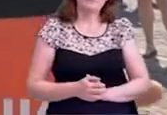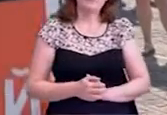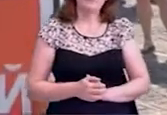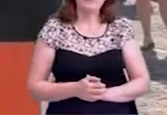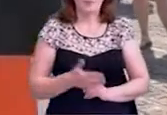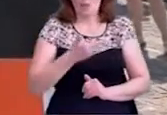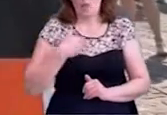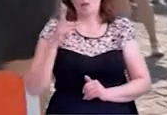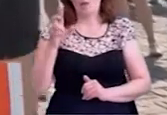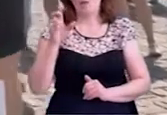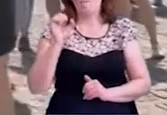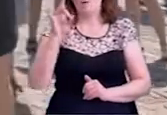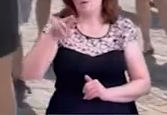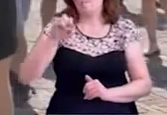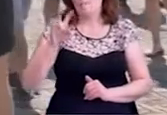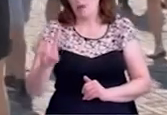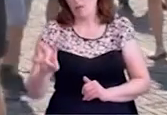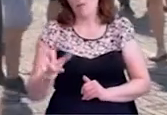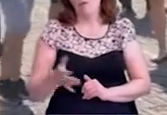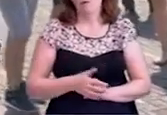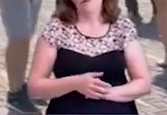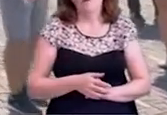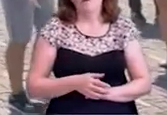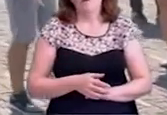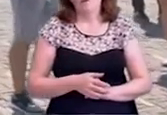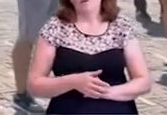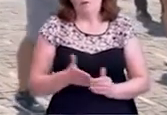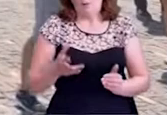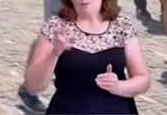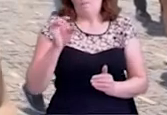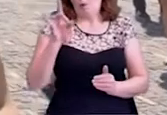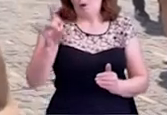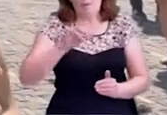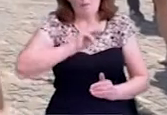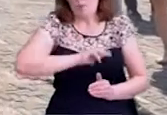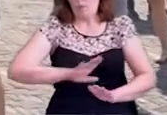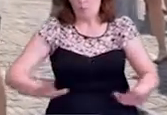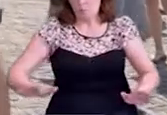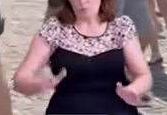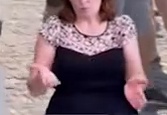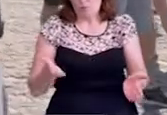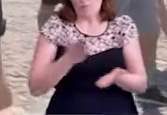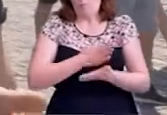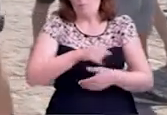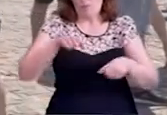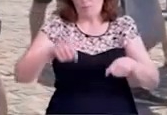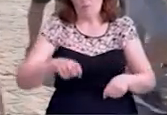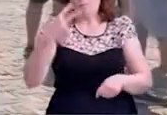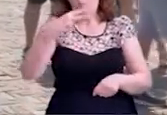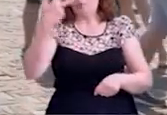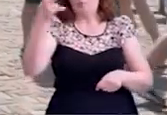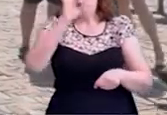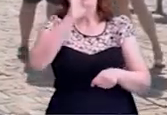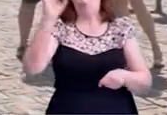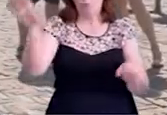Я як бармен не заробляю зараз чаю, тому що бар не робочий, люди за бар не підходять, не мають права, ми не маємо права